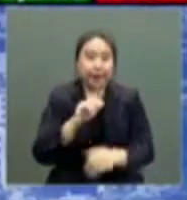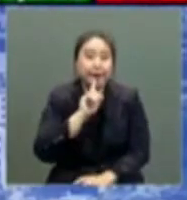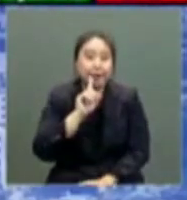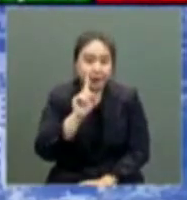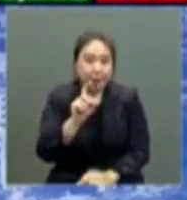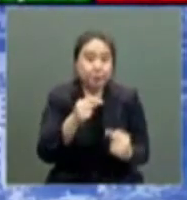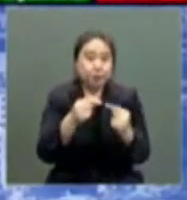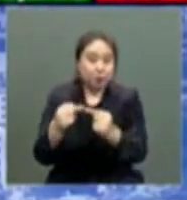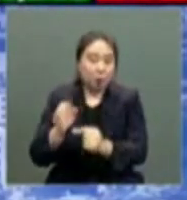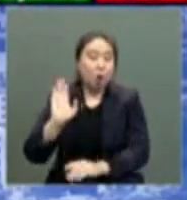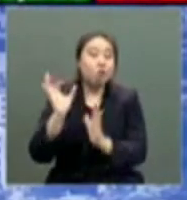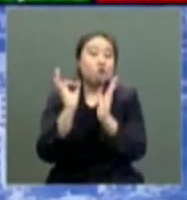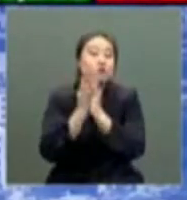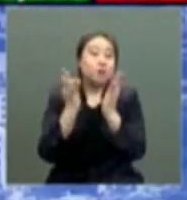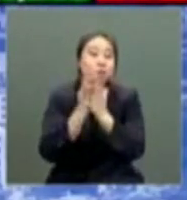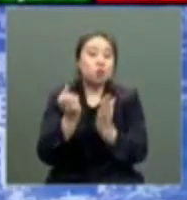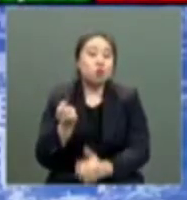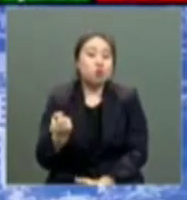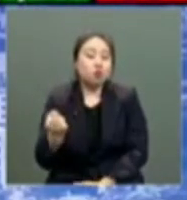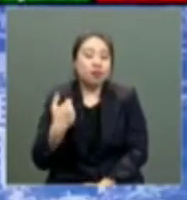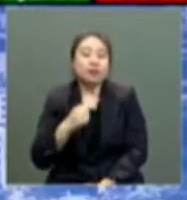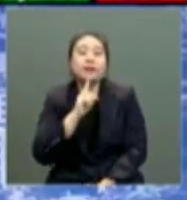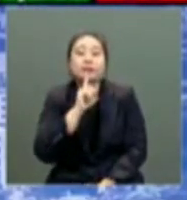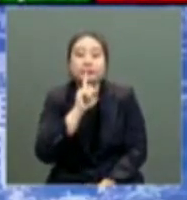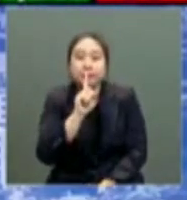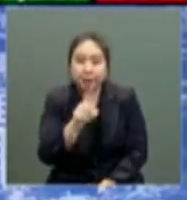มาตรการเรื่องหน้ากากอนามัยนั้นมาตรการเรื่องของการความมั่นคงสิ่งต่างๆเหล่านี้มันทำงานขึ้นมาระบบต่างๆเหล่านี้ทำงานขึ้นมาแล้วทำงานตรงนี้ไม่ได้ไปทำงานเป็นเพราะว่าพวกเราทำงานทำงานเพราะท่านให้ความร่วมมือกับเราก็เลยเกิดผลอย่างนี้ครับถ้าท่านๆต่อมานะคะเป็นคำถามจากFacebook Lite